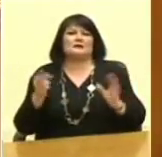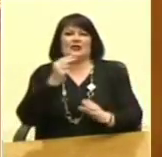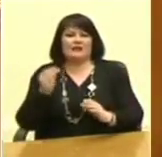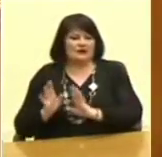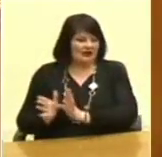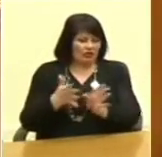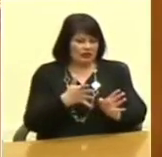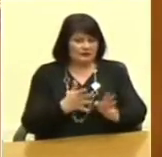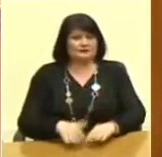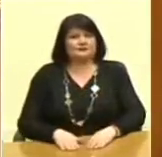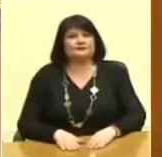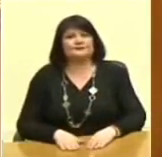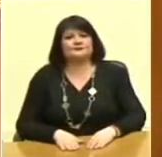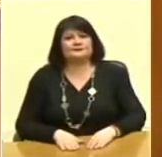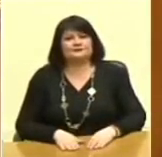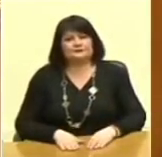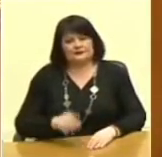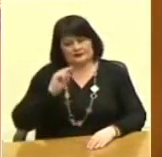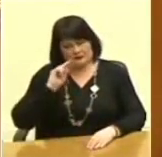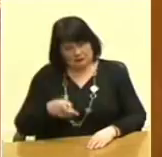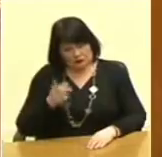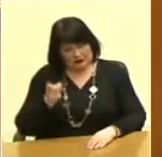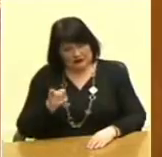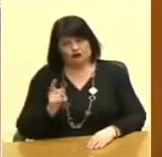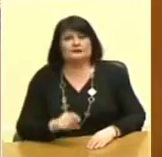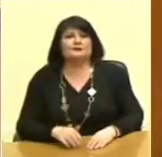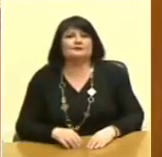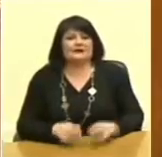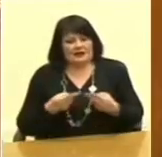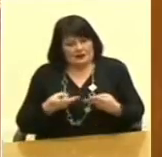Θα μου επιτρέψετε λοιπόν αντί άλλης απάντησης.